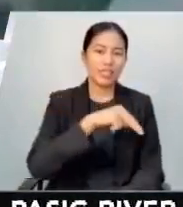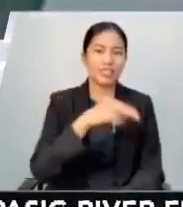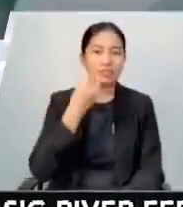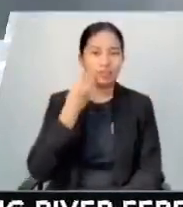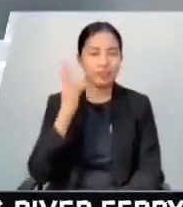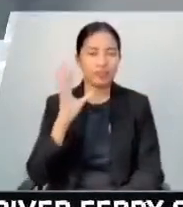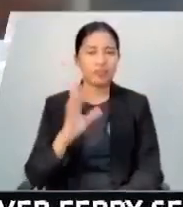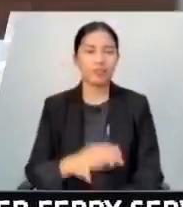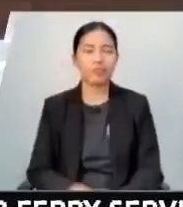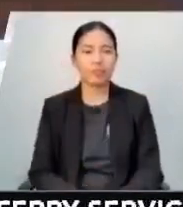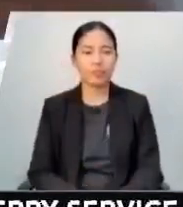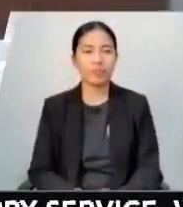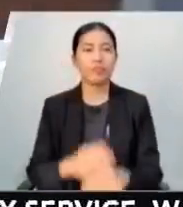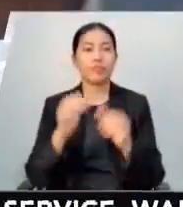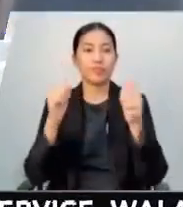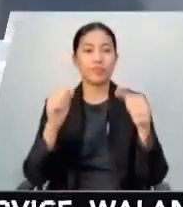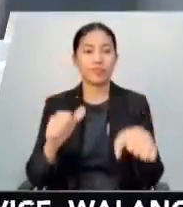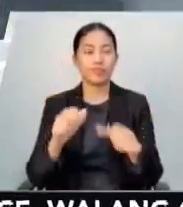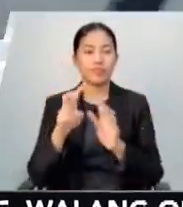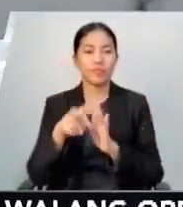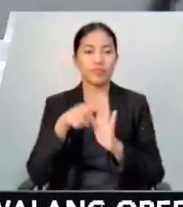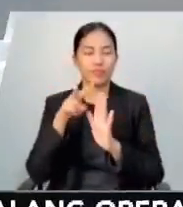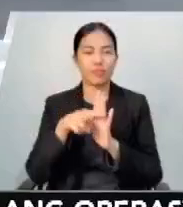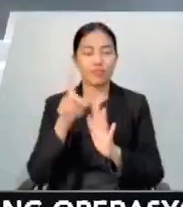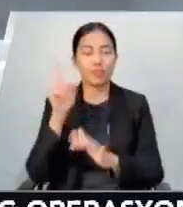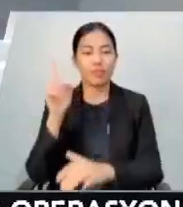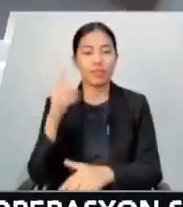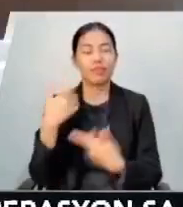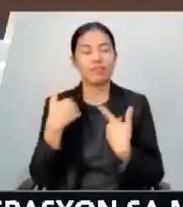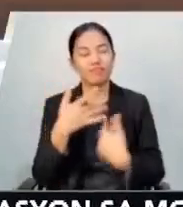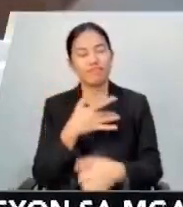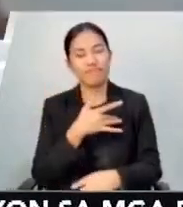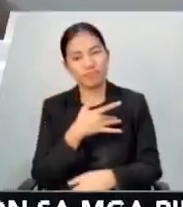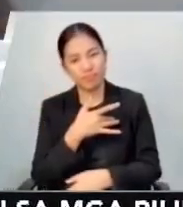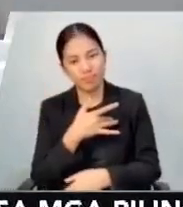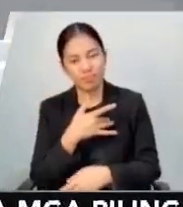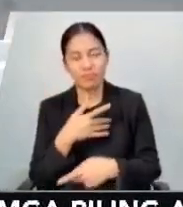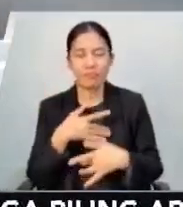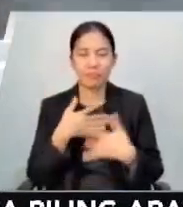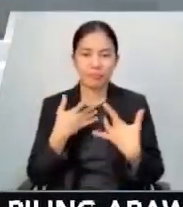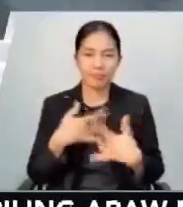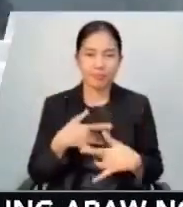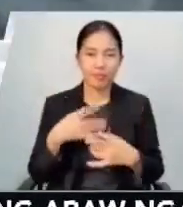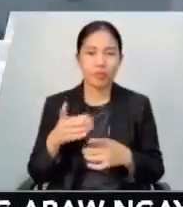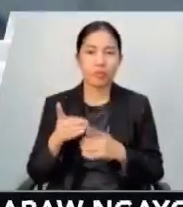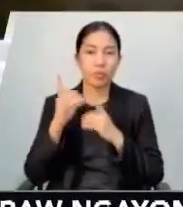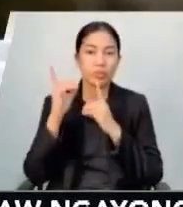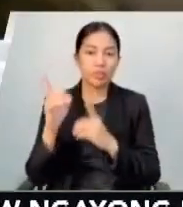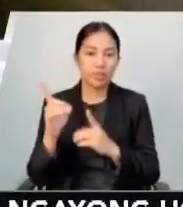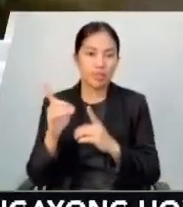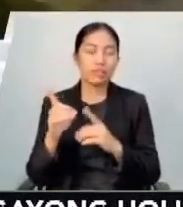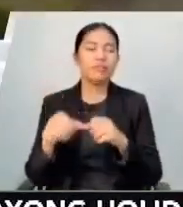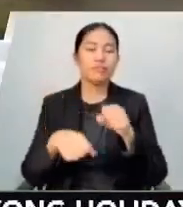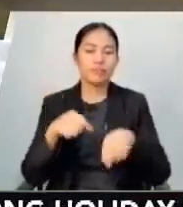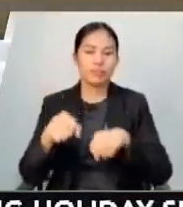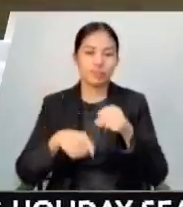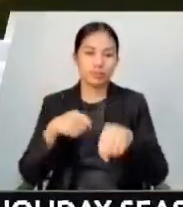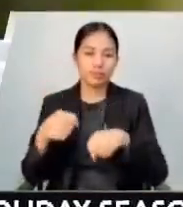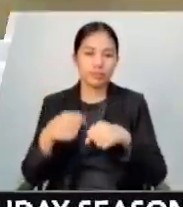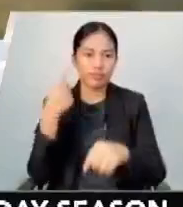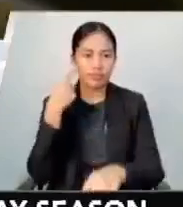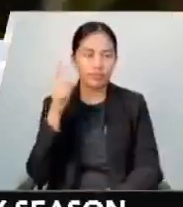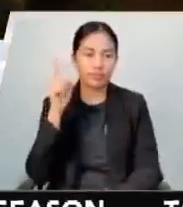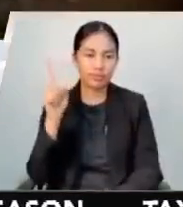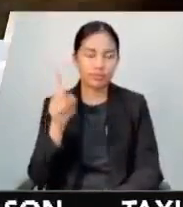ni John ang video ay may mga naantig pong netizens at nag-donate pa ng bike para kay Michael. Ang pulis na